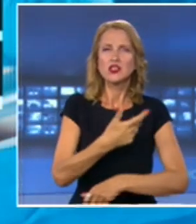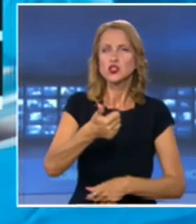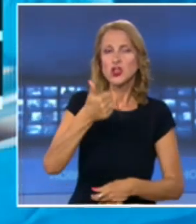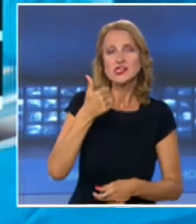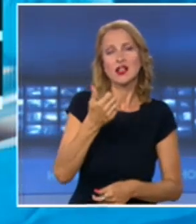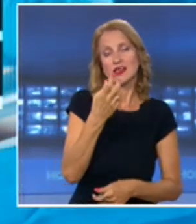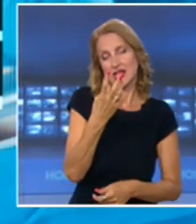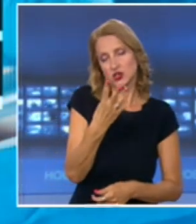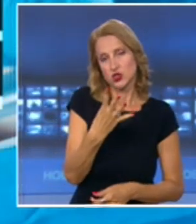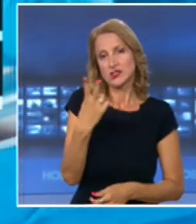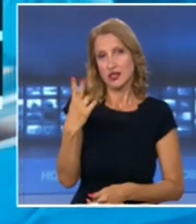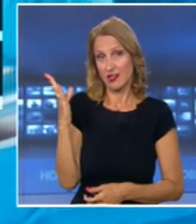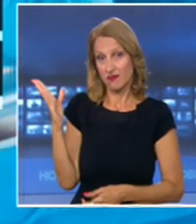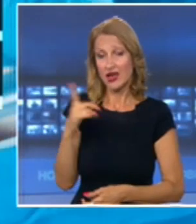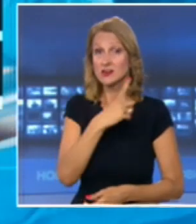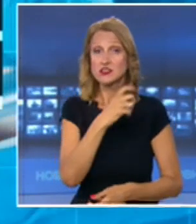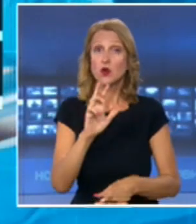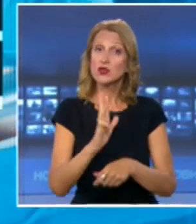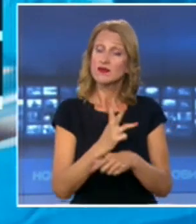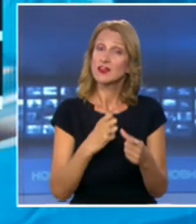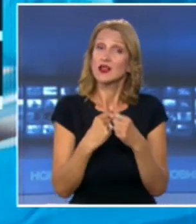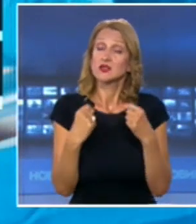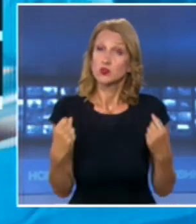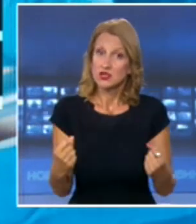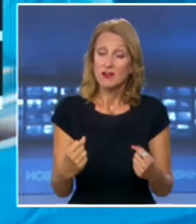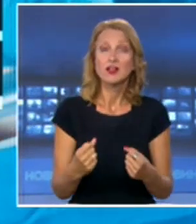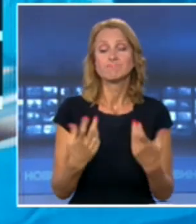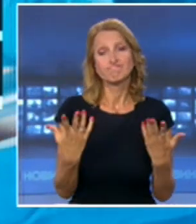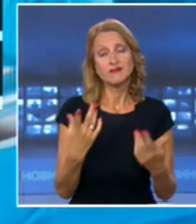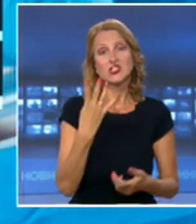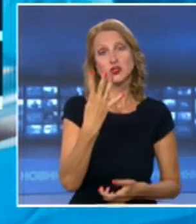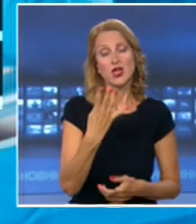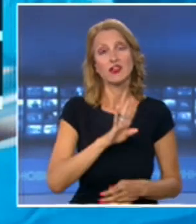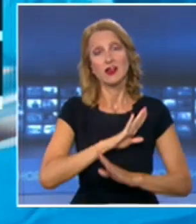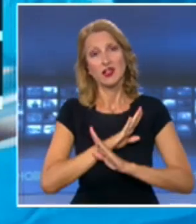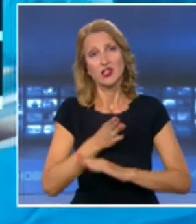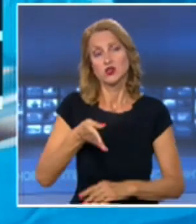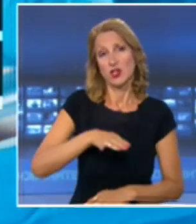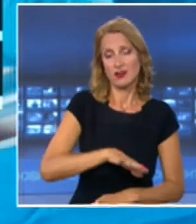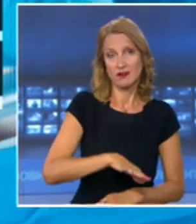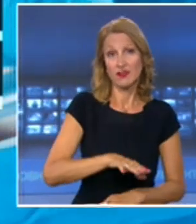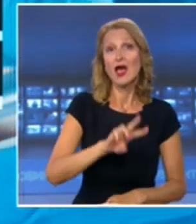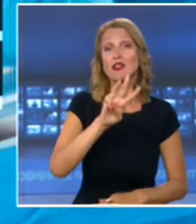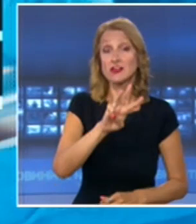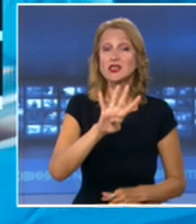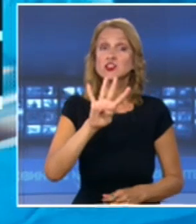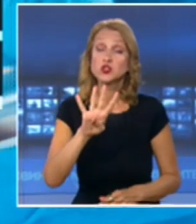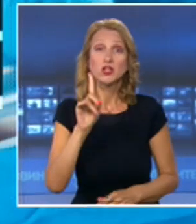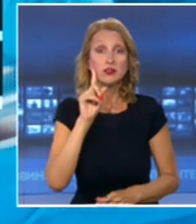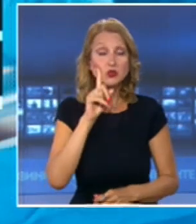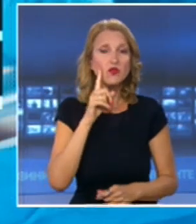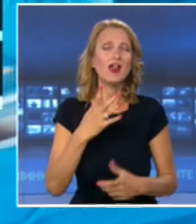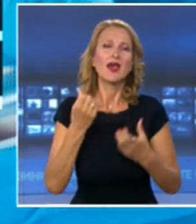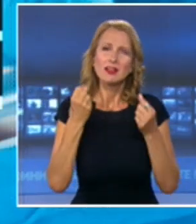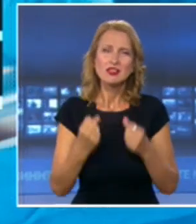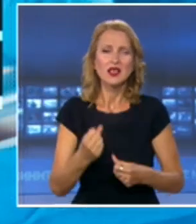6042. 119 са оздравели за денонощие. 4 са жертвите на COVID-19, а 34 души са в